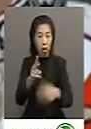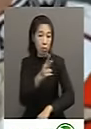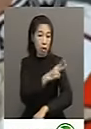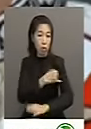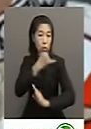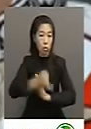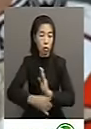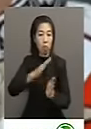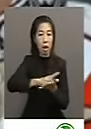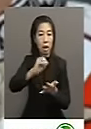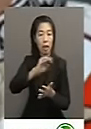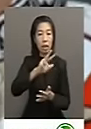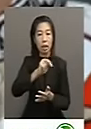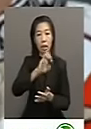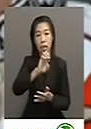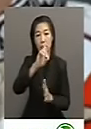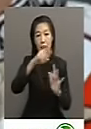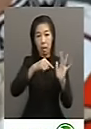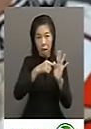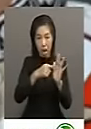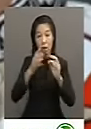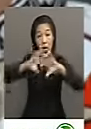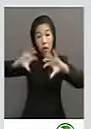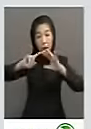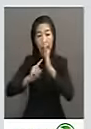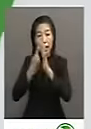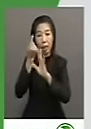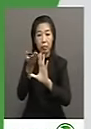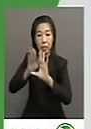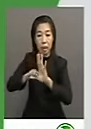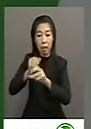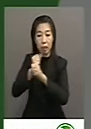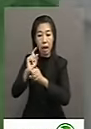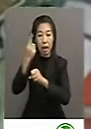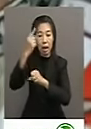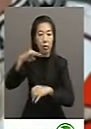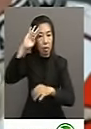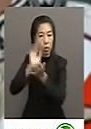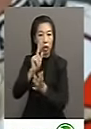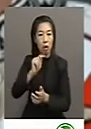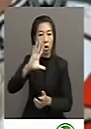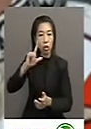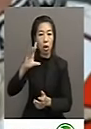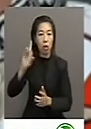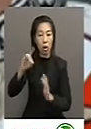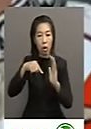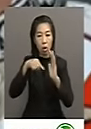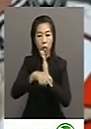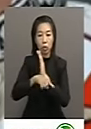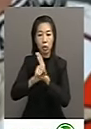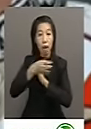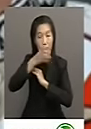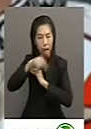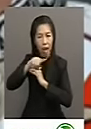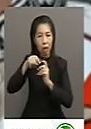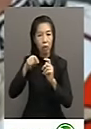ค่ะส่วนเส้นทางข้าราชการรับราชการครั้งแรกเป็นตำรวจตระเวนชายแดนที่อำเภออรัญญประเทศย้ายเ